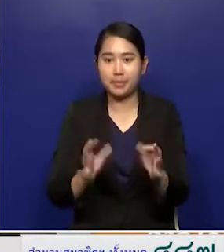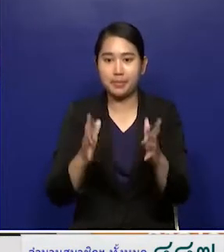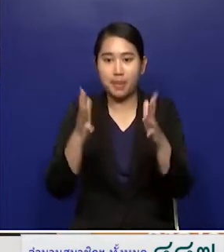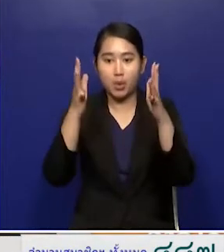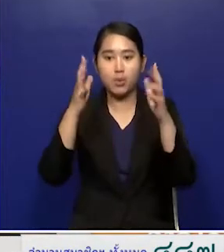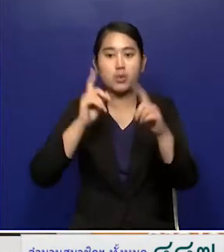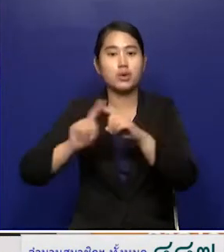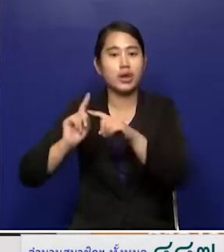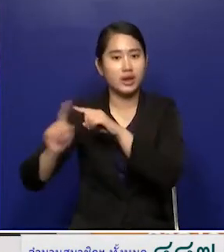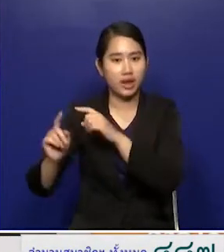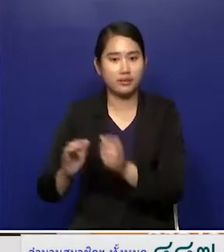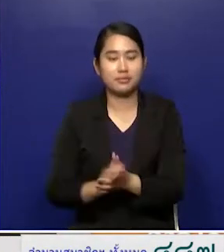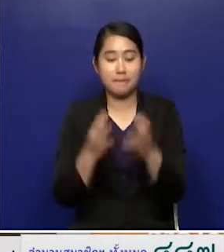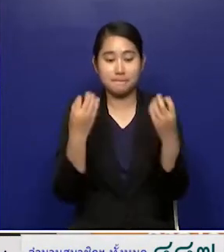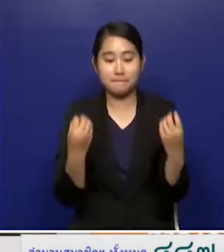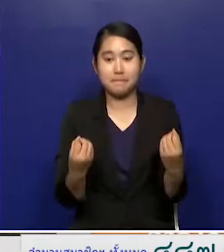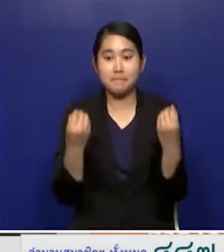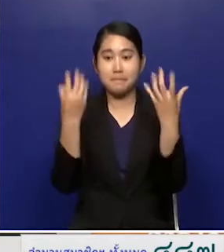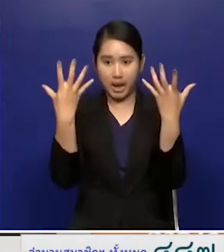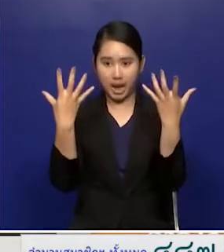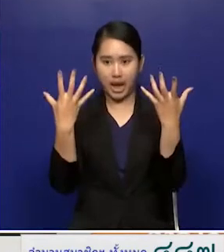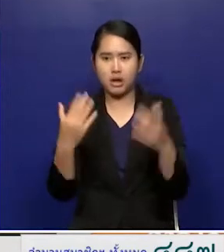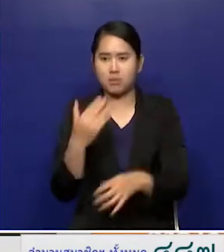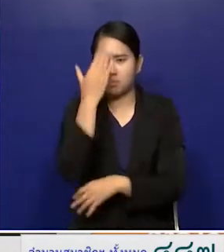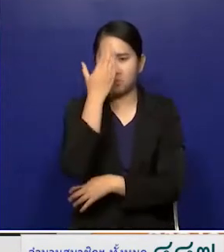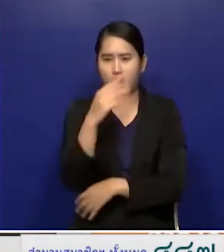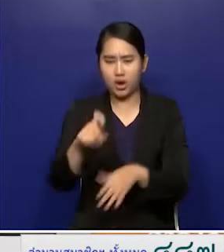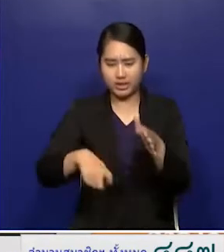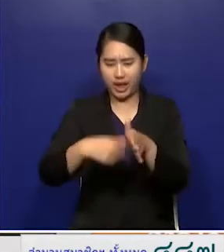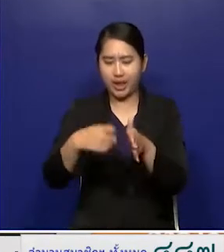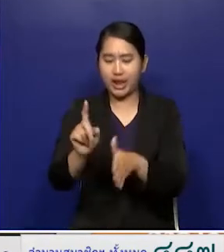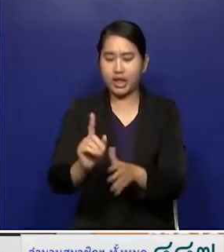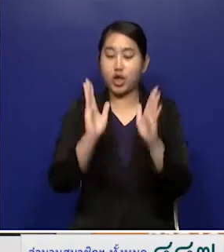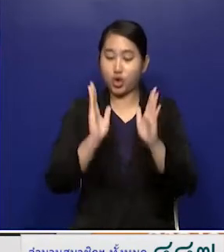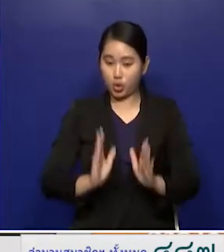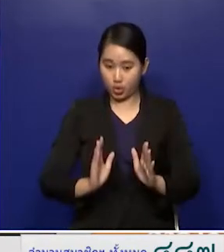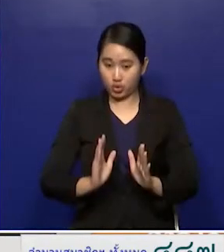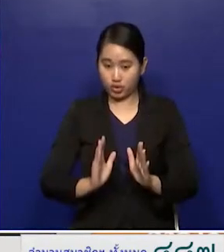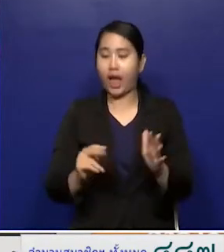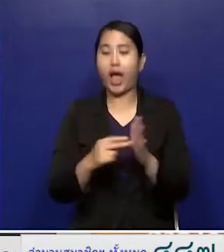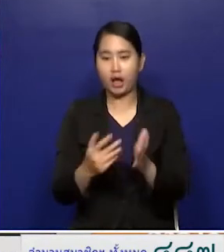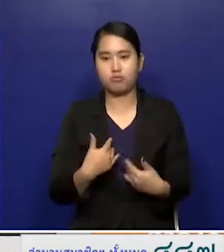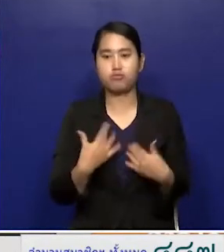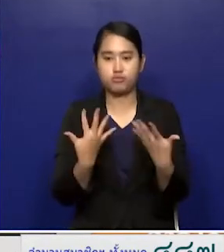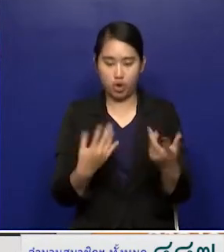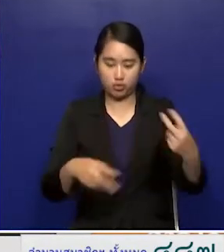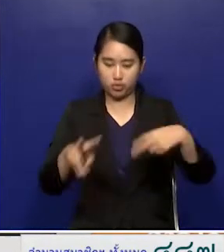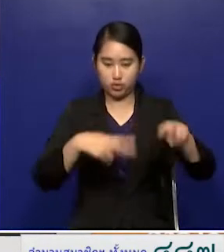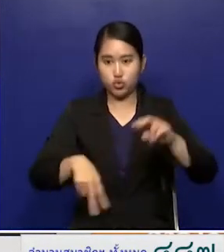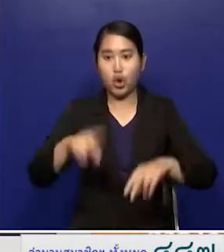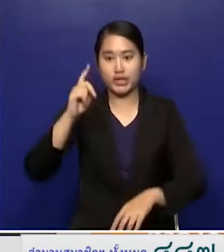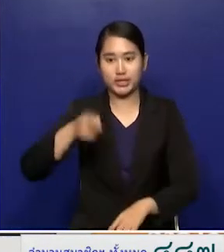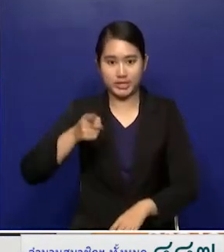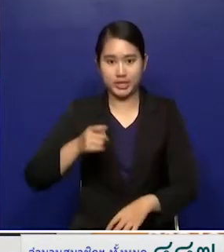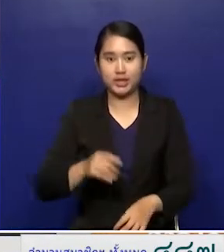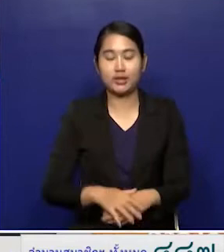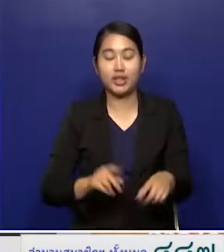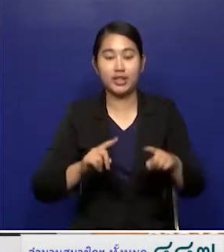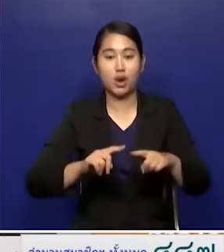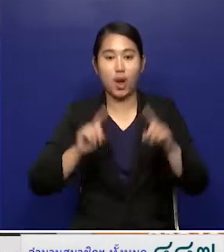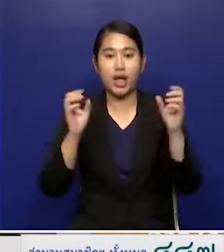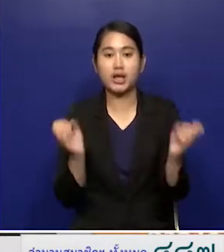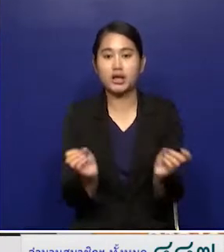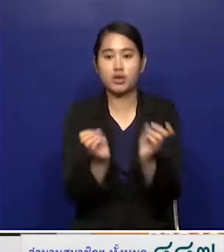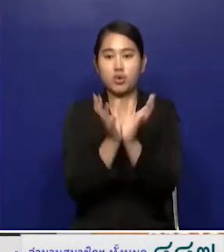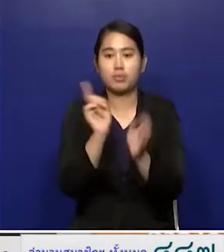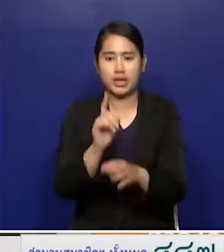ไฟป่าไมจะเกิดจากป่า หจะเกิดจากคนเผากไปหาคนดจิกันแต่สิ่ที่ได้รผลกระทบมากที่สุกค